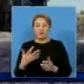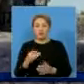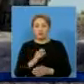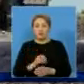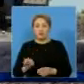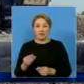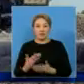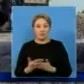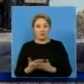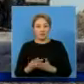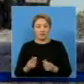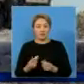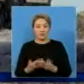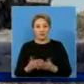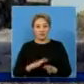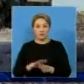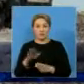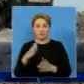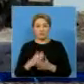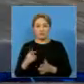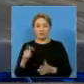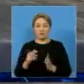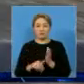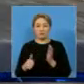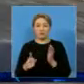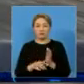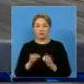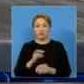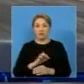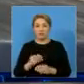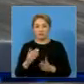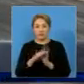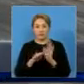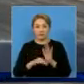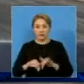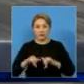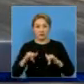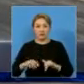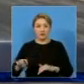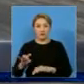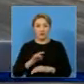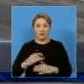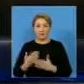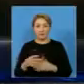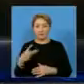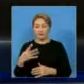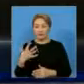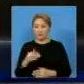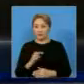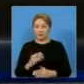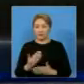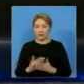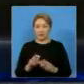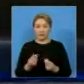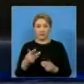миллиарда тенге. Реализовано 196 проектов. Так, по программе развития регионов реализовано 25 проектов на